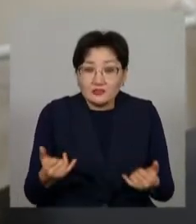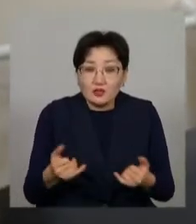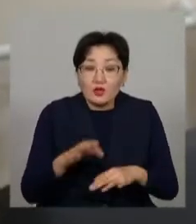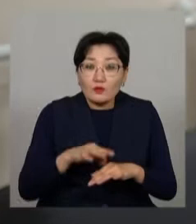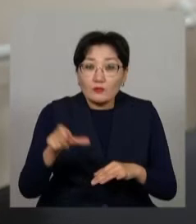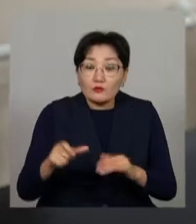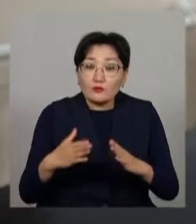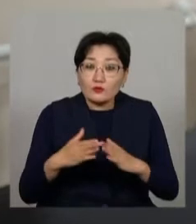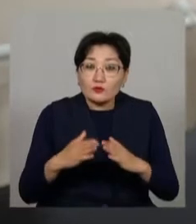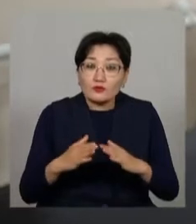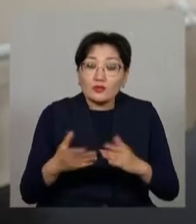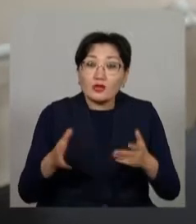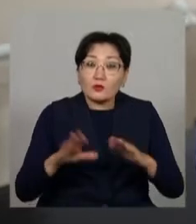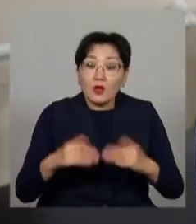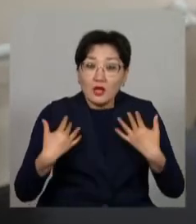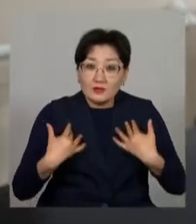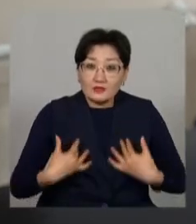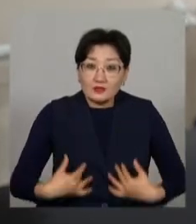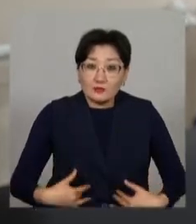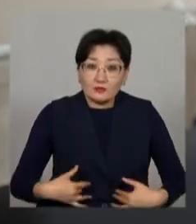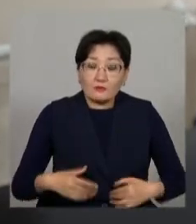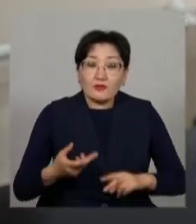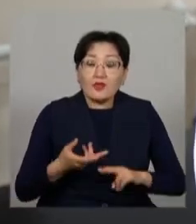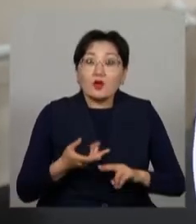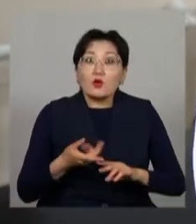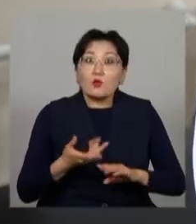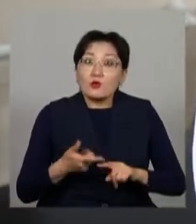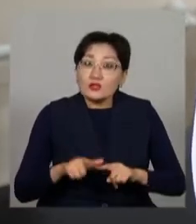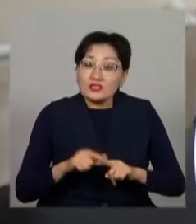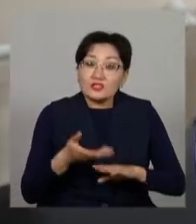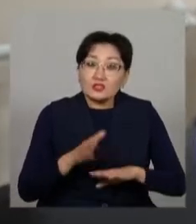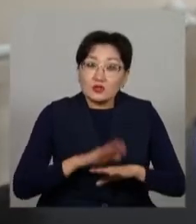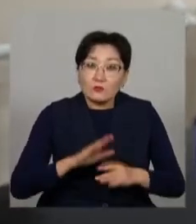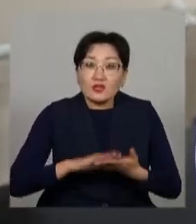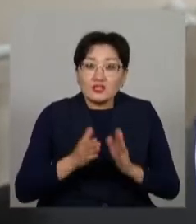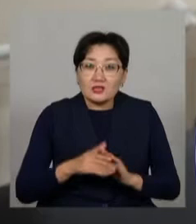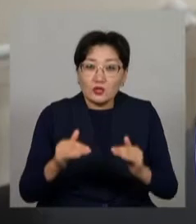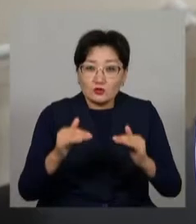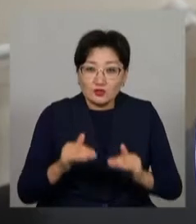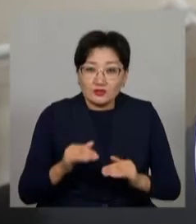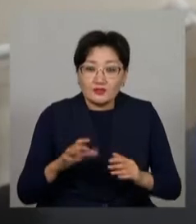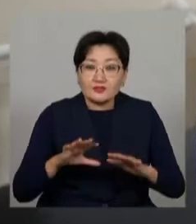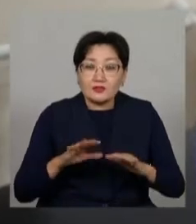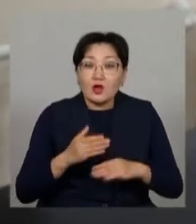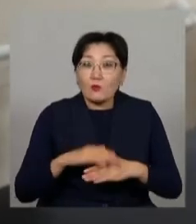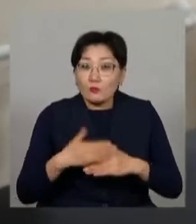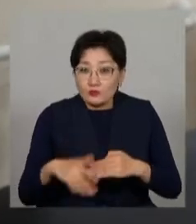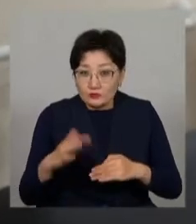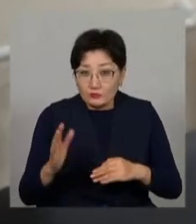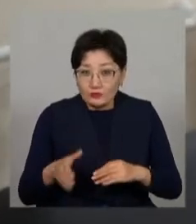науқас үйінде көп жатқызып, ағзасын критикалық жағдайға жеткізген кезде әрине кештеу болады. Сол